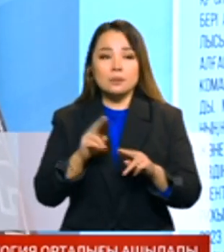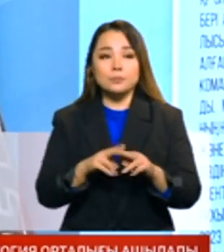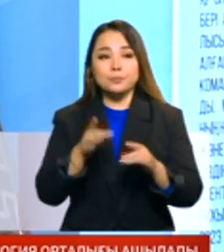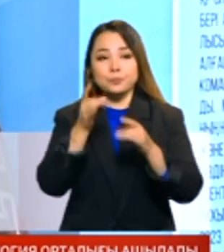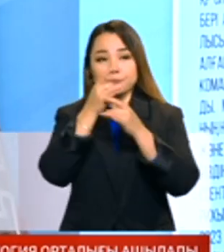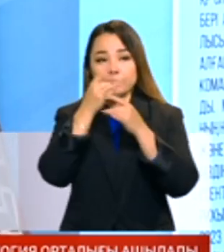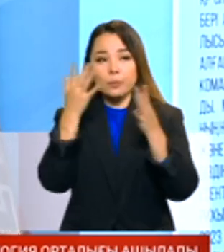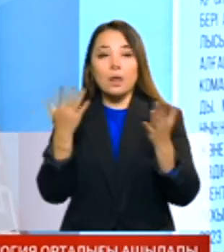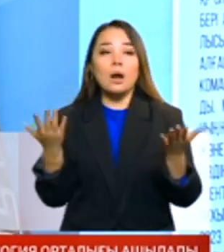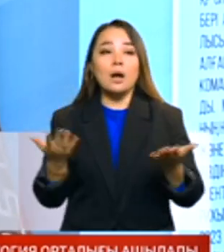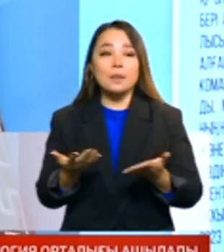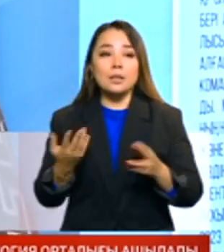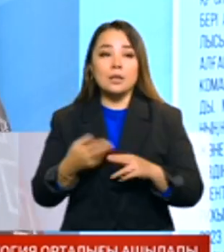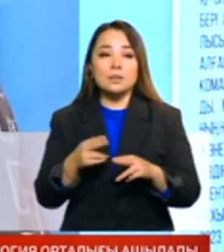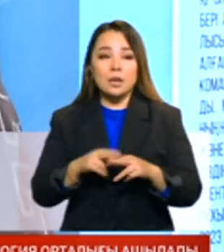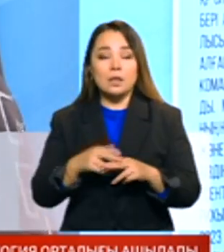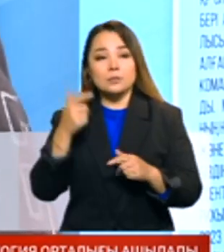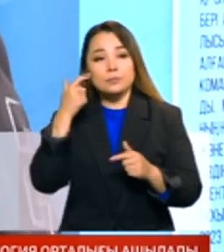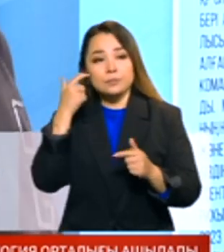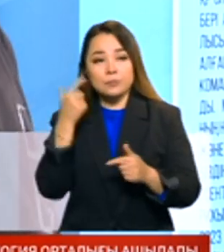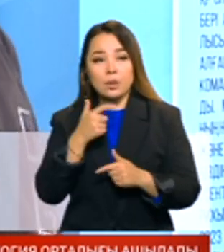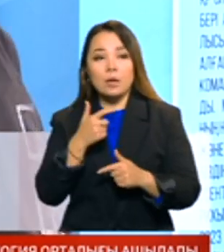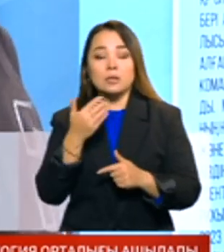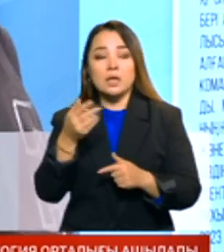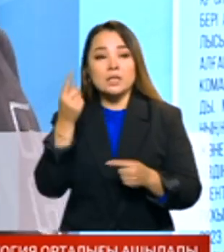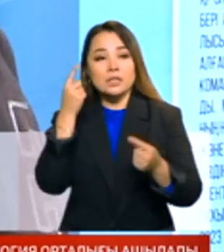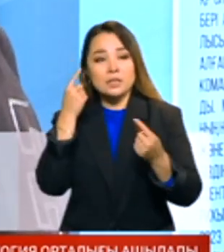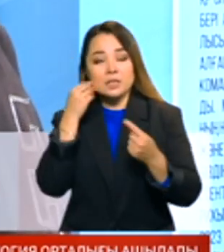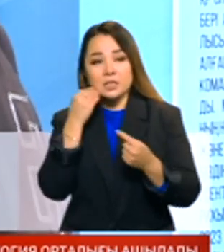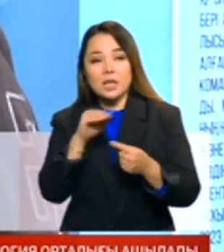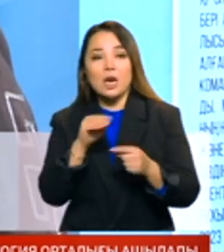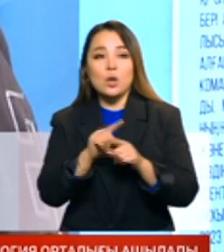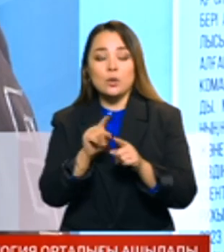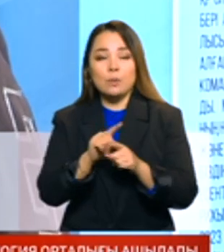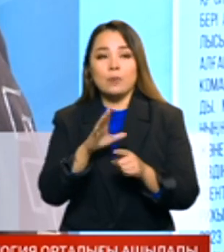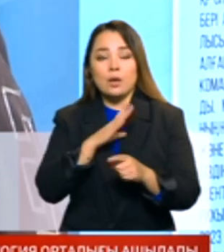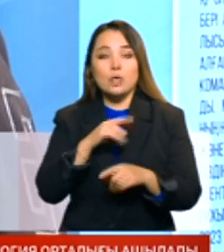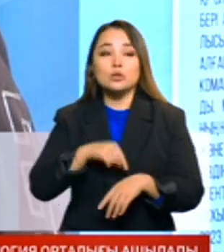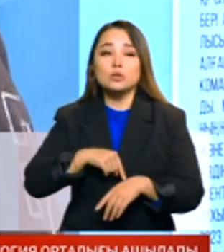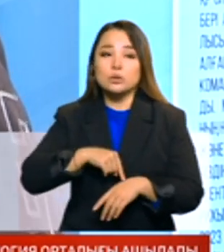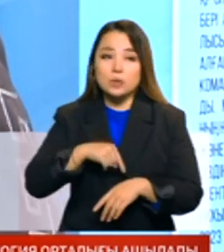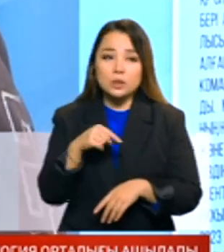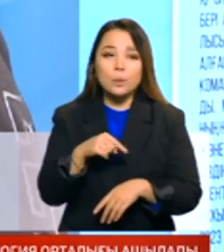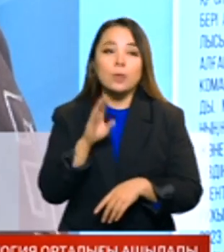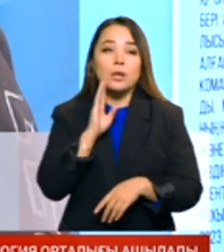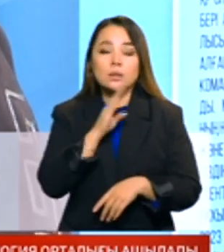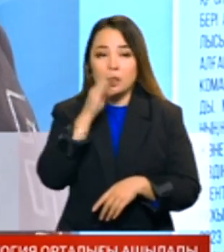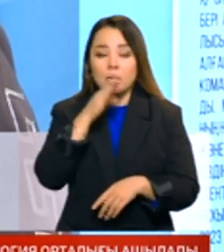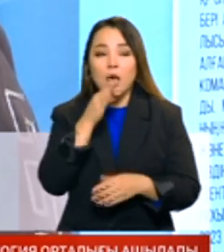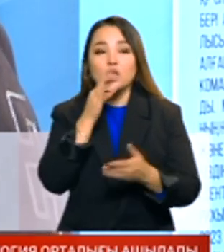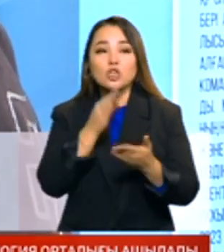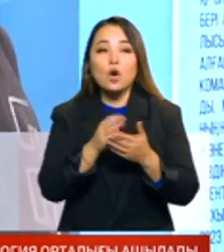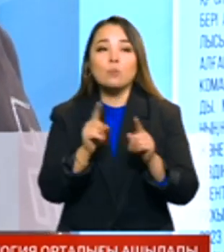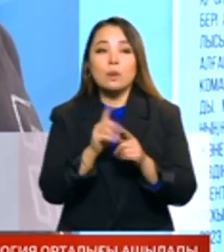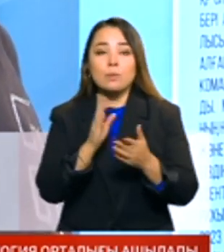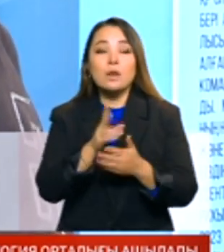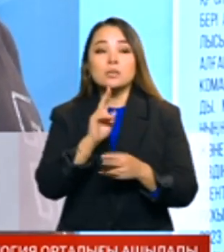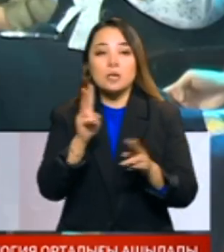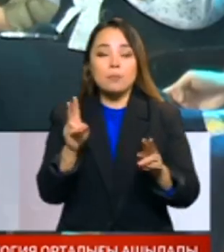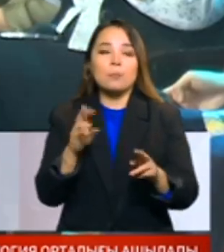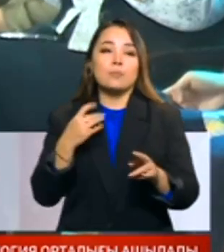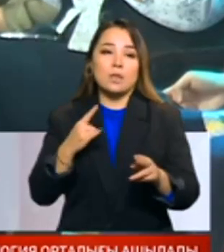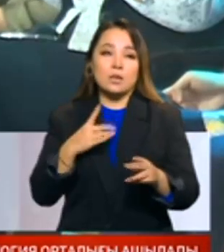мәдениеті ол қалай? Саналы ата мәдениеті ол идеалды ата емес, ол сезімтал ата және де жауапкершілікті ата. Кім үшін? Бала